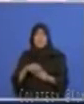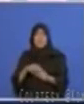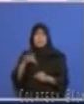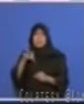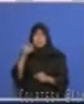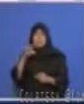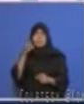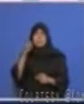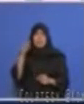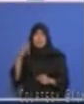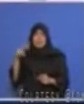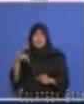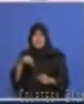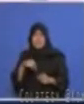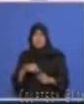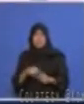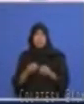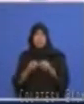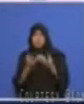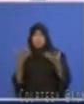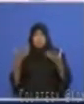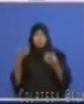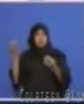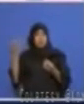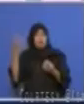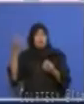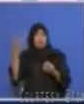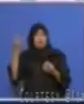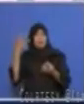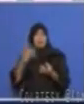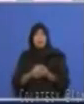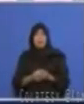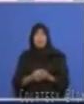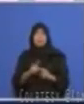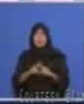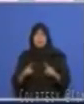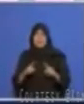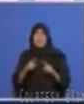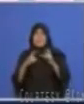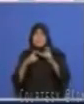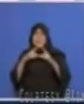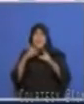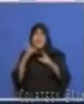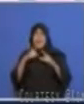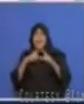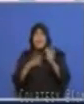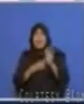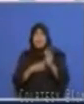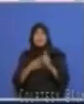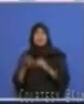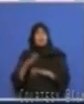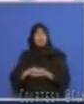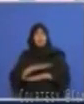Pilkada ini saya punya kontribusi suara tetapi saran dari wakil gubernur itu yang ditunggu oleh